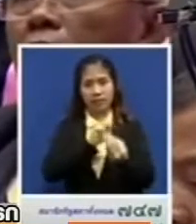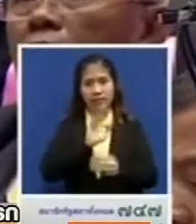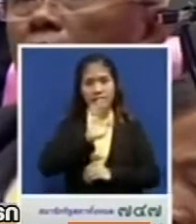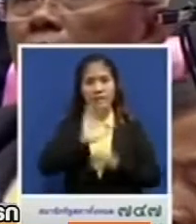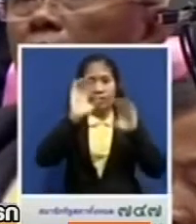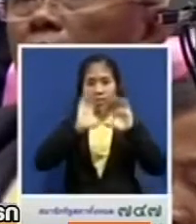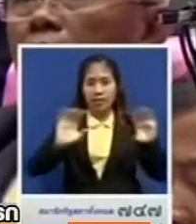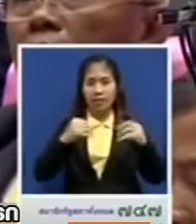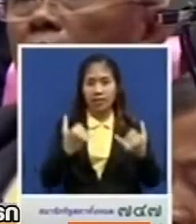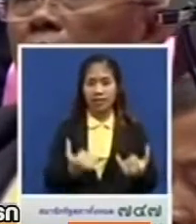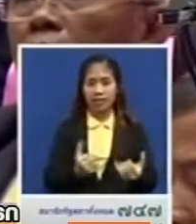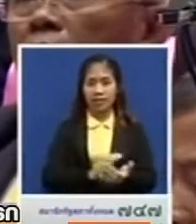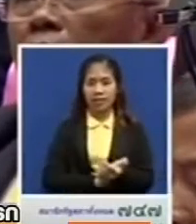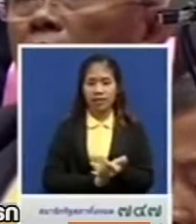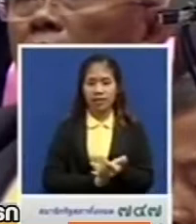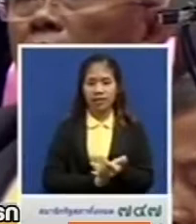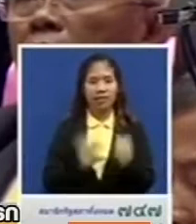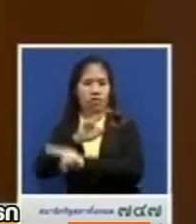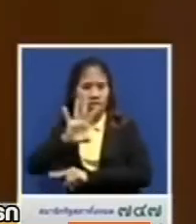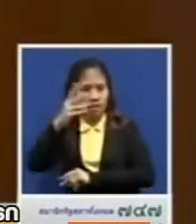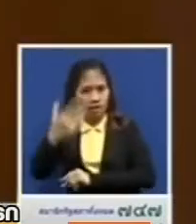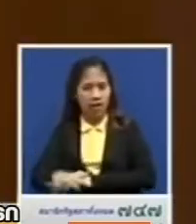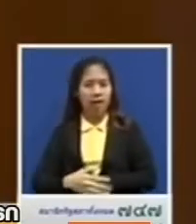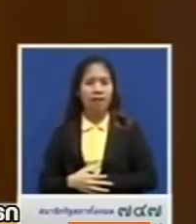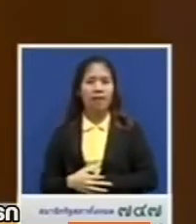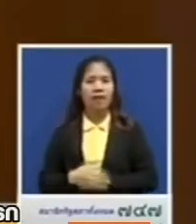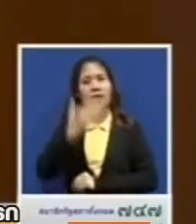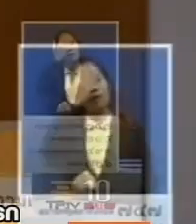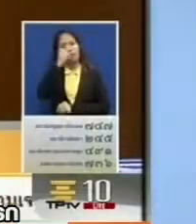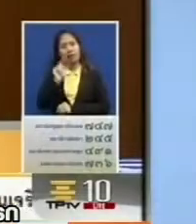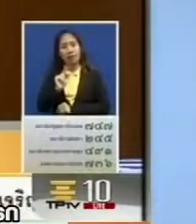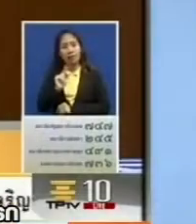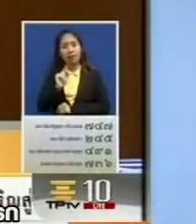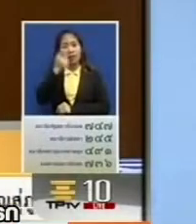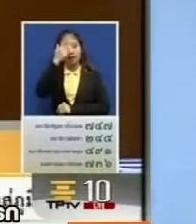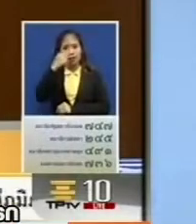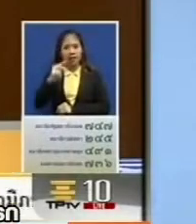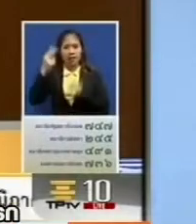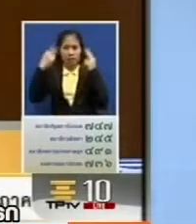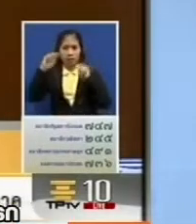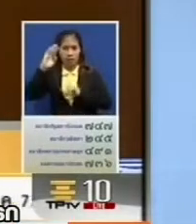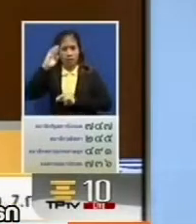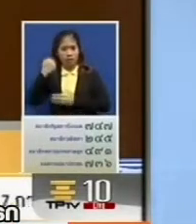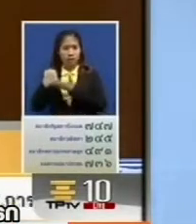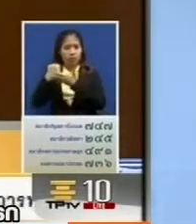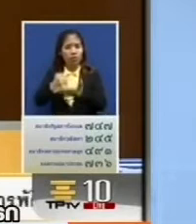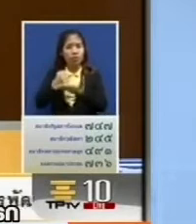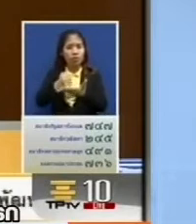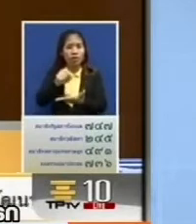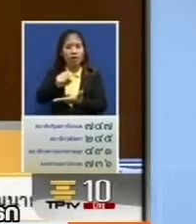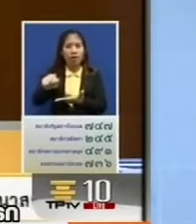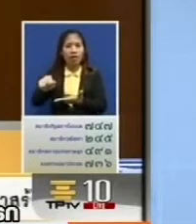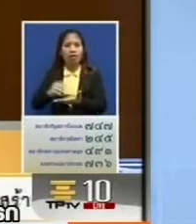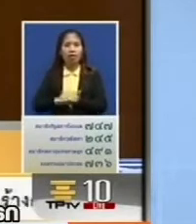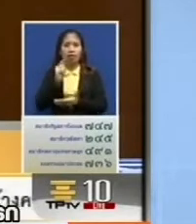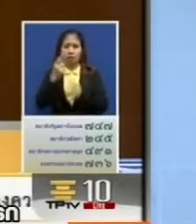หรือว่าตอนเริ่มที่ท่านแถลงนโยบายท่านก็แปะก่อนอะไรเงี้ยนะครับคือผมว่าพวกนั้นมันก็เป็นเรื่องธรรมดาธรรมชาติมันมีได้